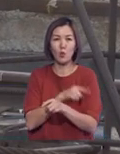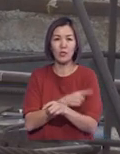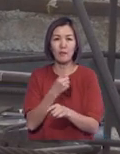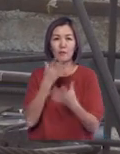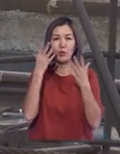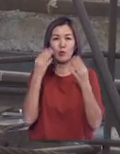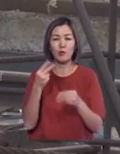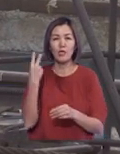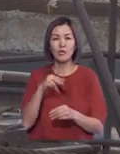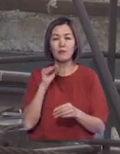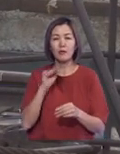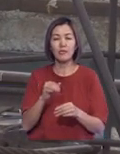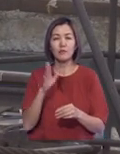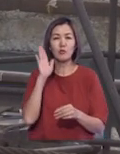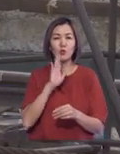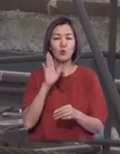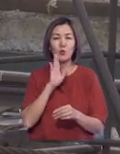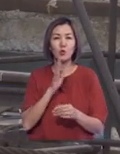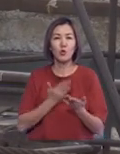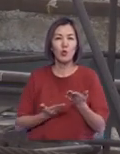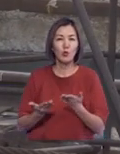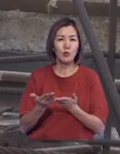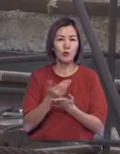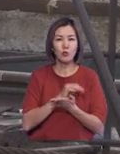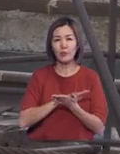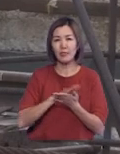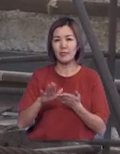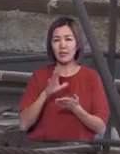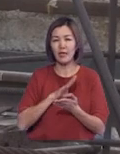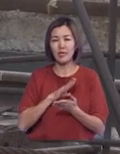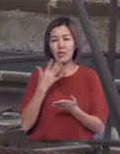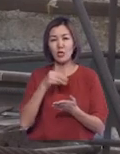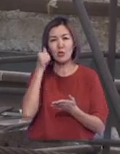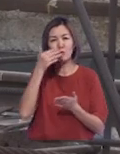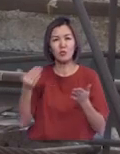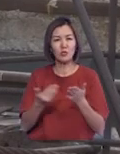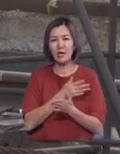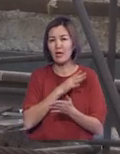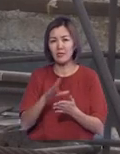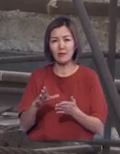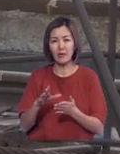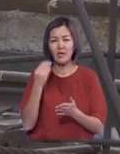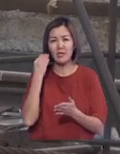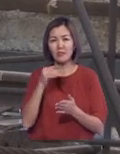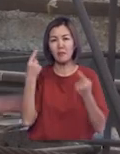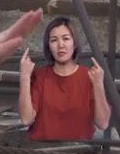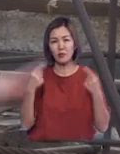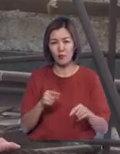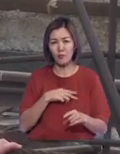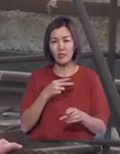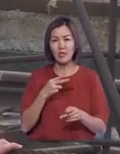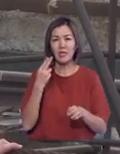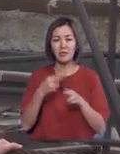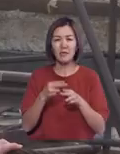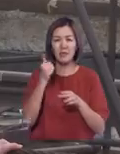тәулігіне 25 мың текше суды сүзгіден өткізеді. Десе де жарты ғасыр жаңартылмаған инфрақұрылымның сапасысын көтермейді. Темірлері